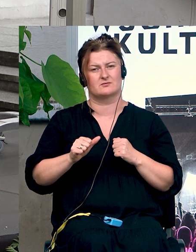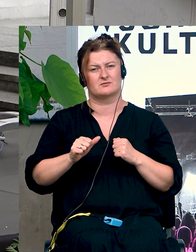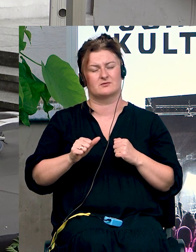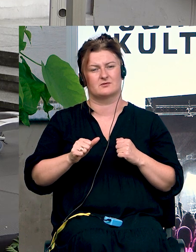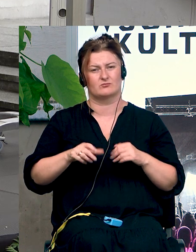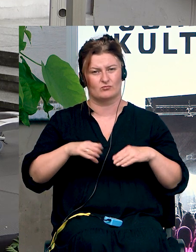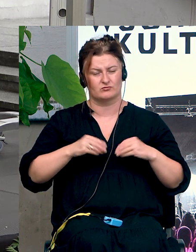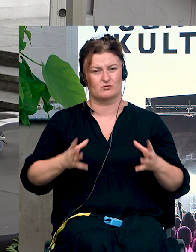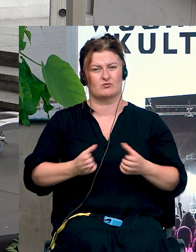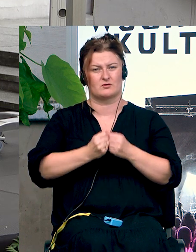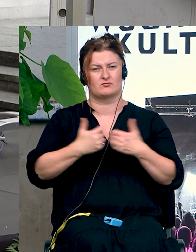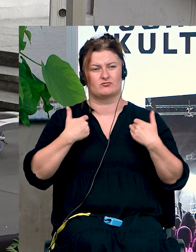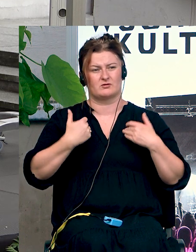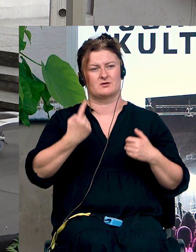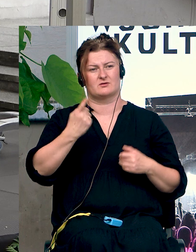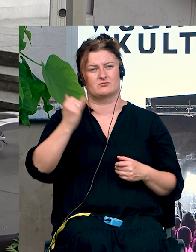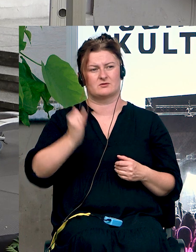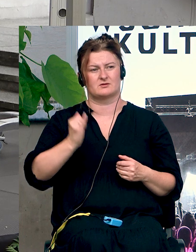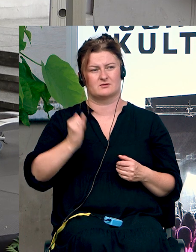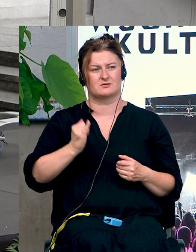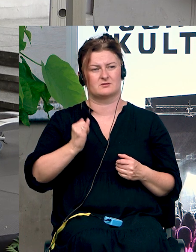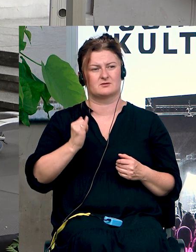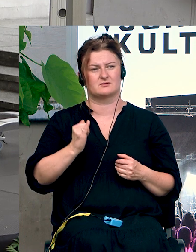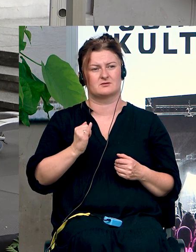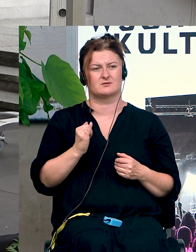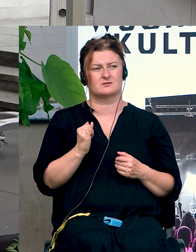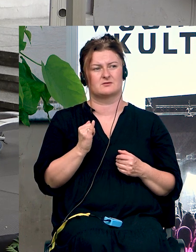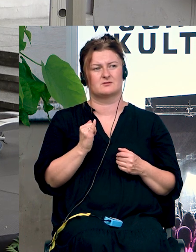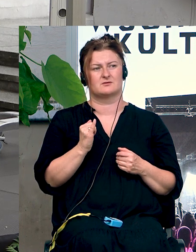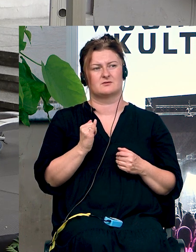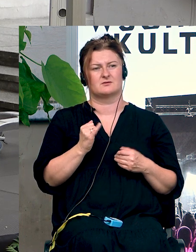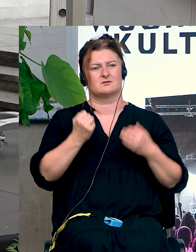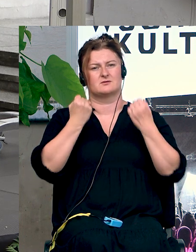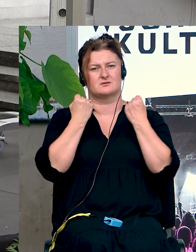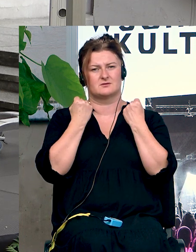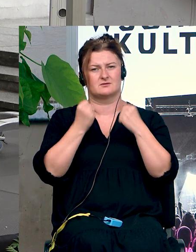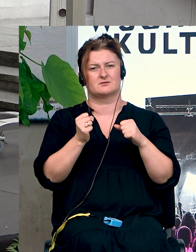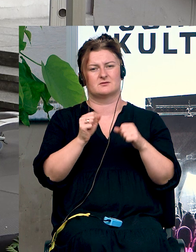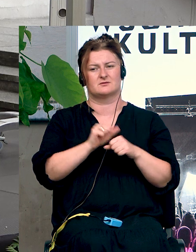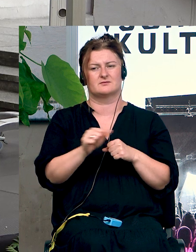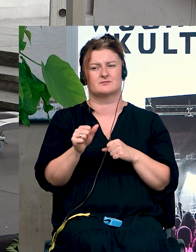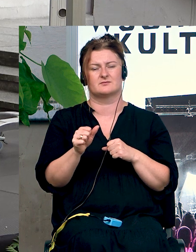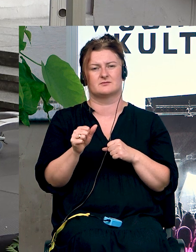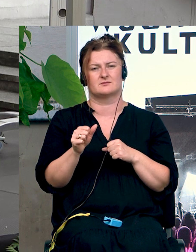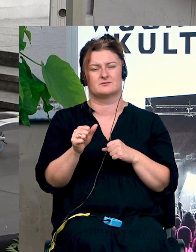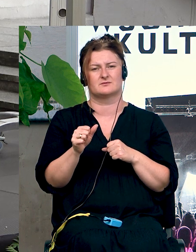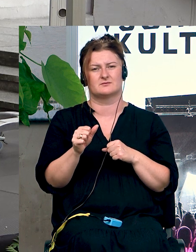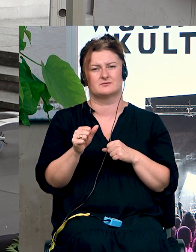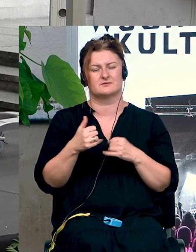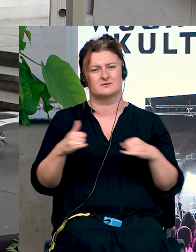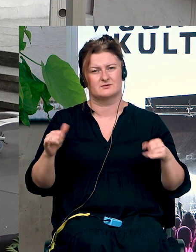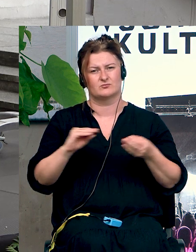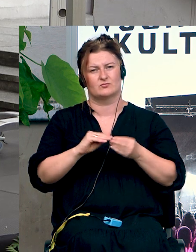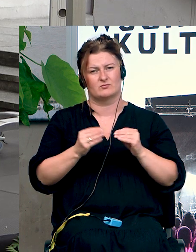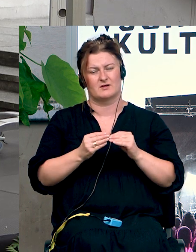наприклад, часто є різні якісь супутні моменти в батьків, які не можуть дозволити, наприклад, собі житло в Києві, де є